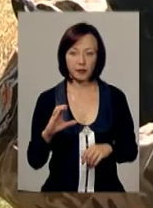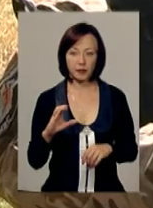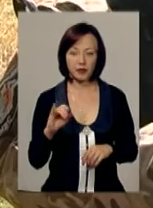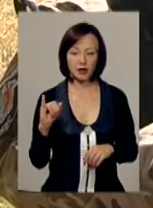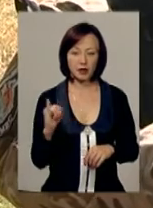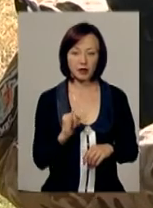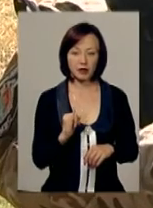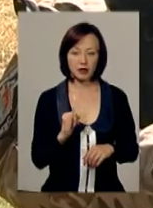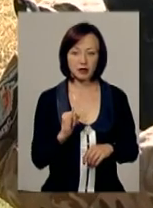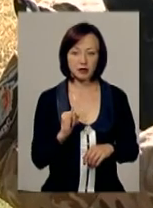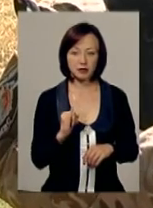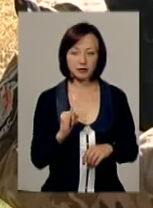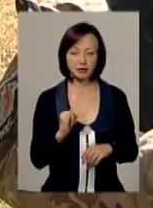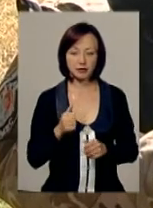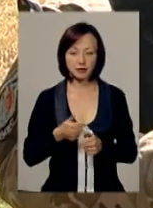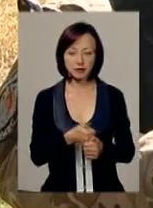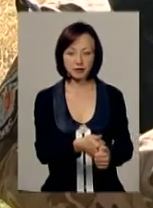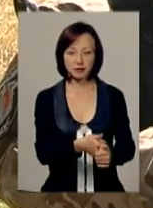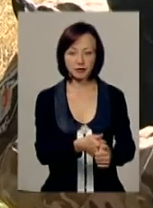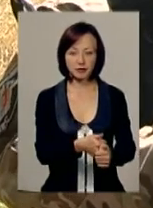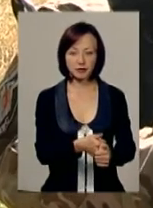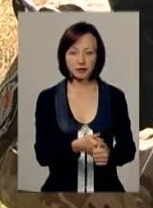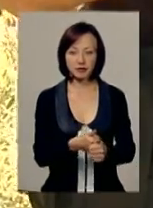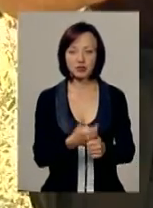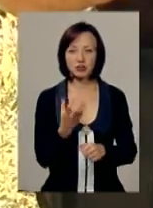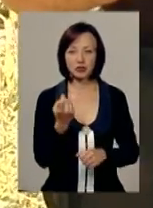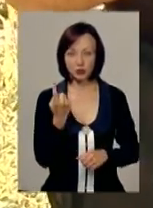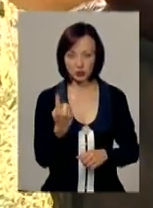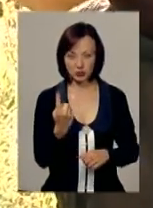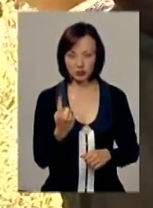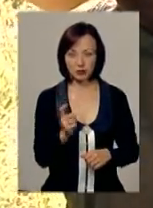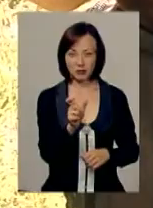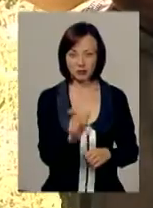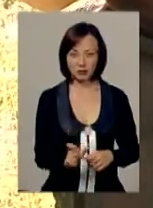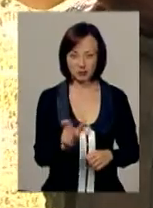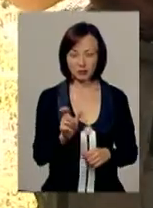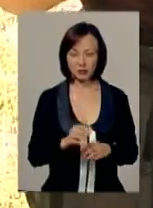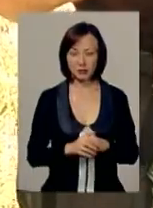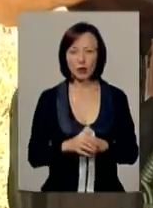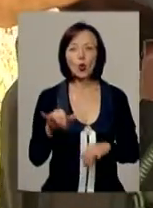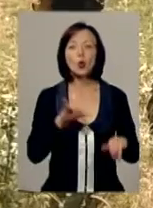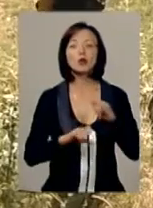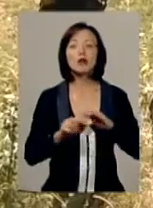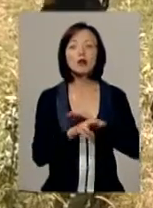Кравецький. І за ним вибіг Рома. З голубом. Куди ви мали намір після втечі податися?